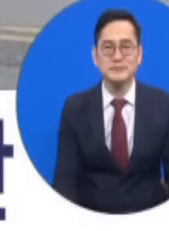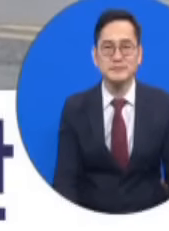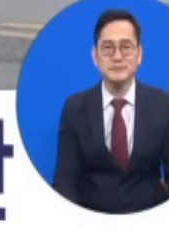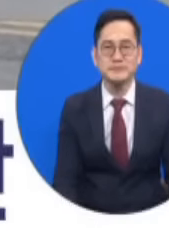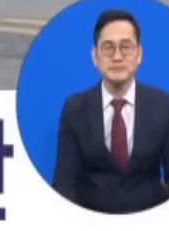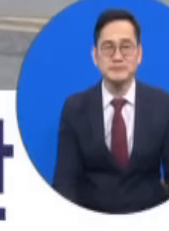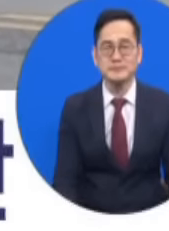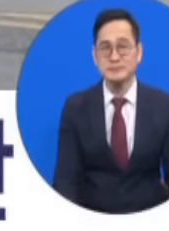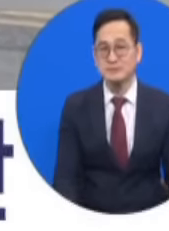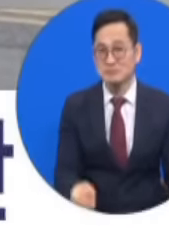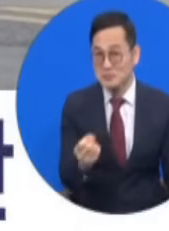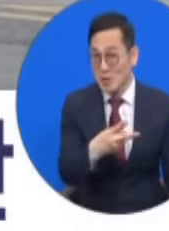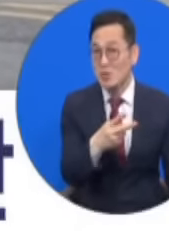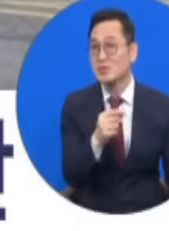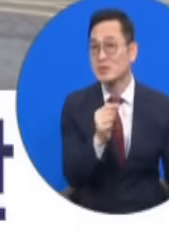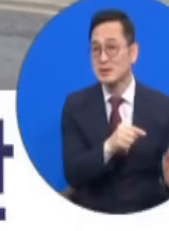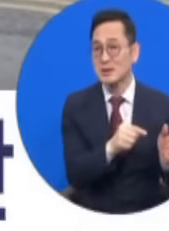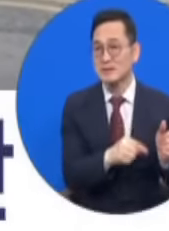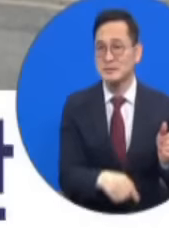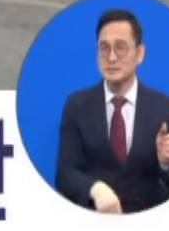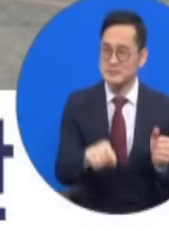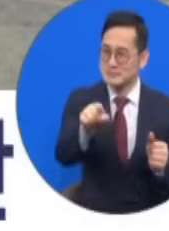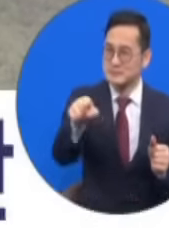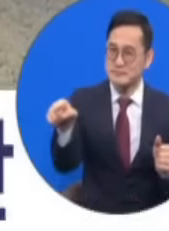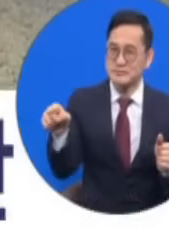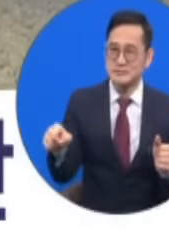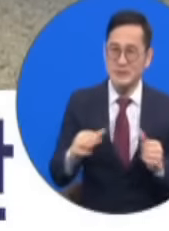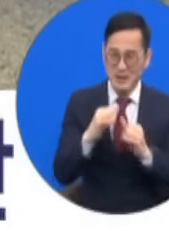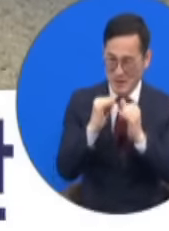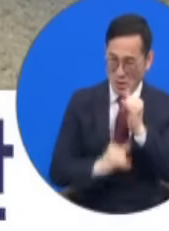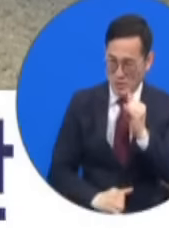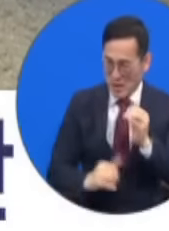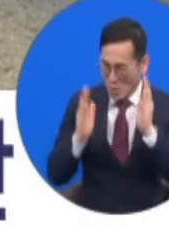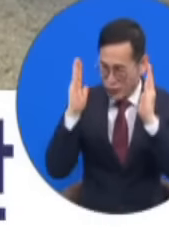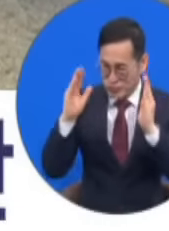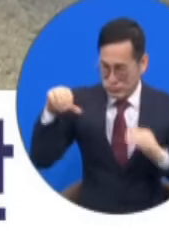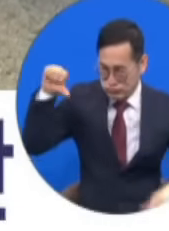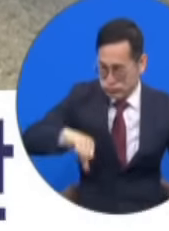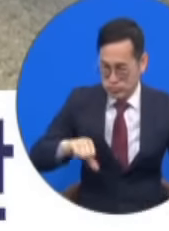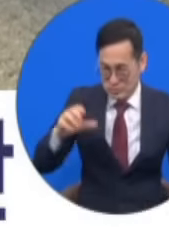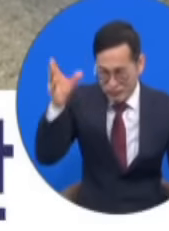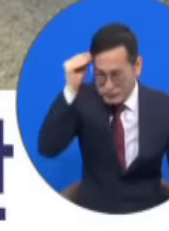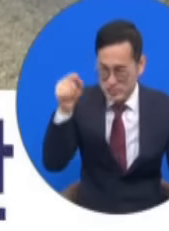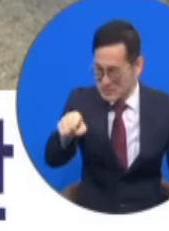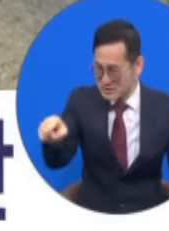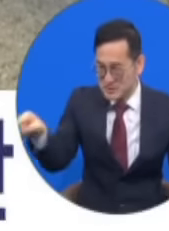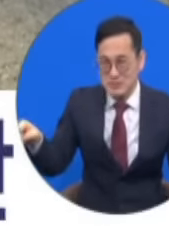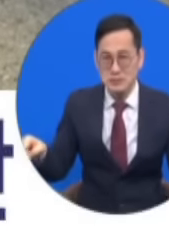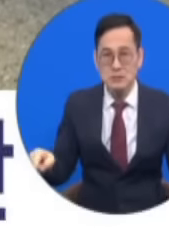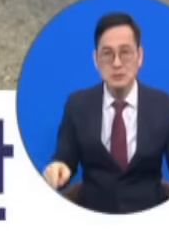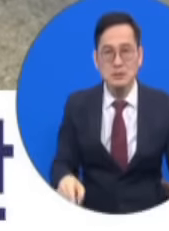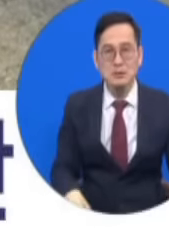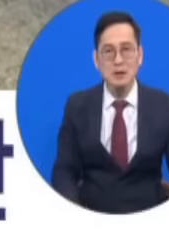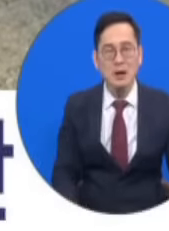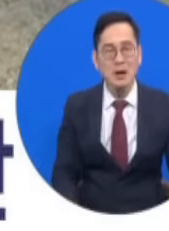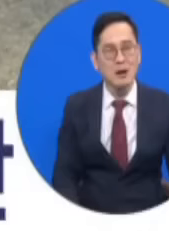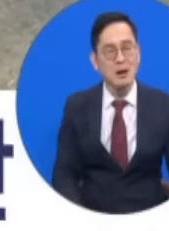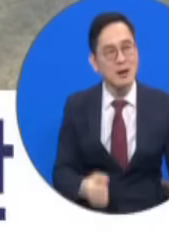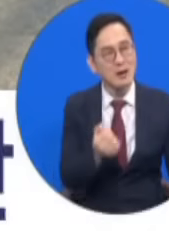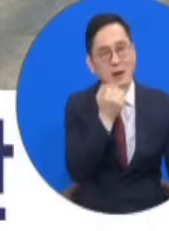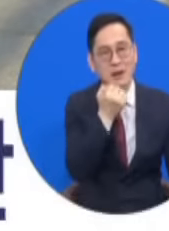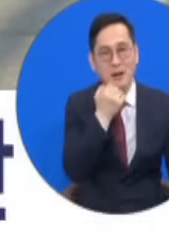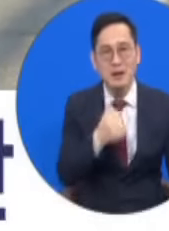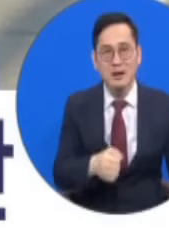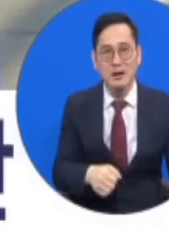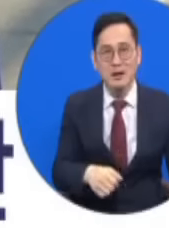얘기를 했냐면 무식하다고 얘기했거든요. 역사 공부 좀 하라고 그랬어요. 예. 아니 그럼 역사 공부에서 우리가 뭐 성관계랄지 이런